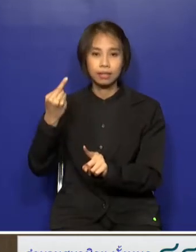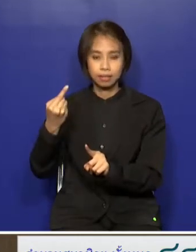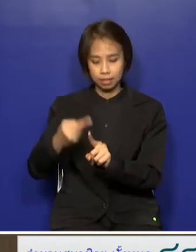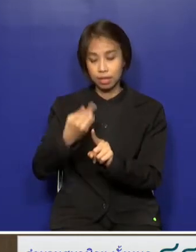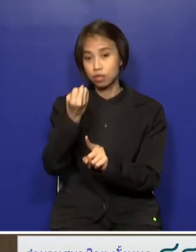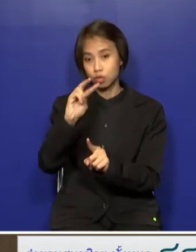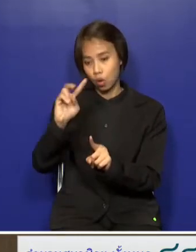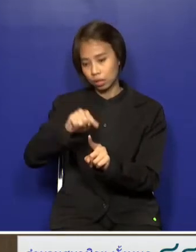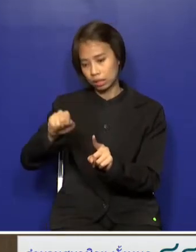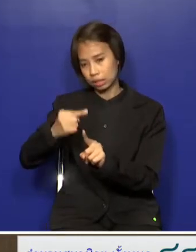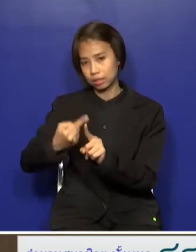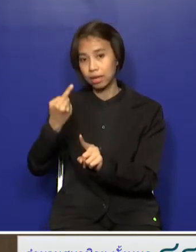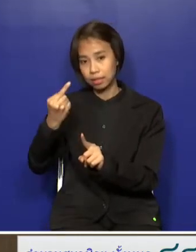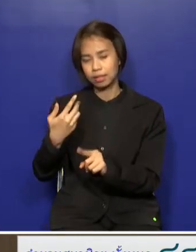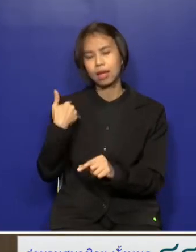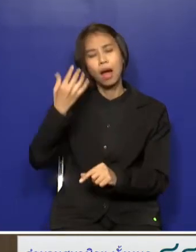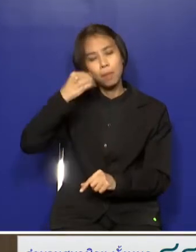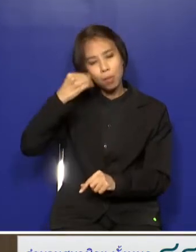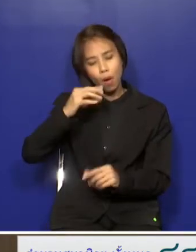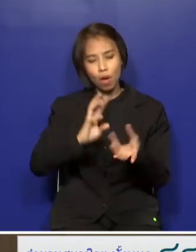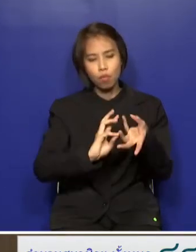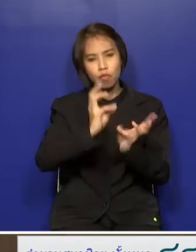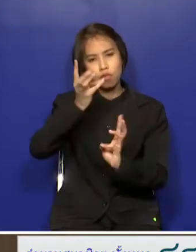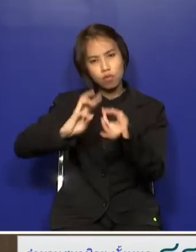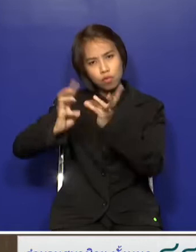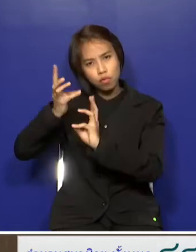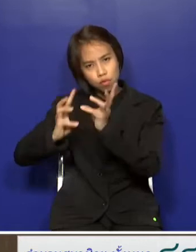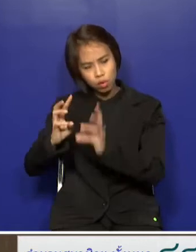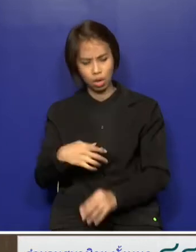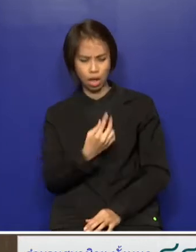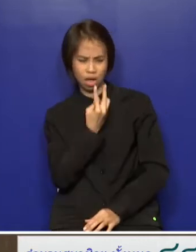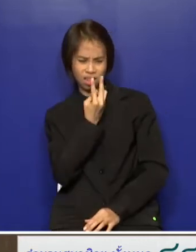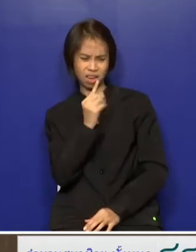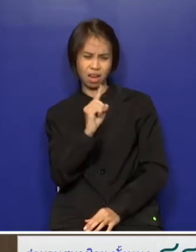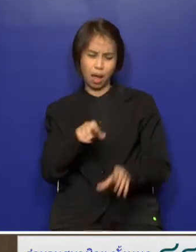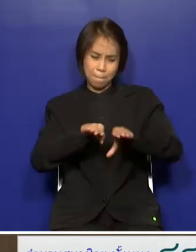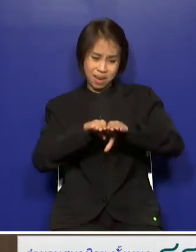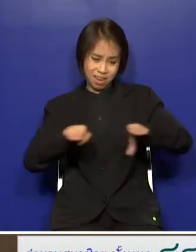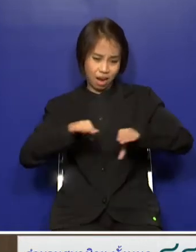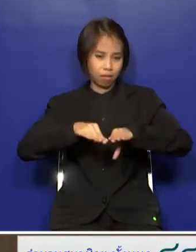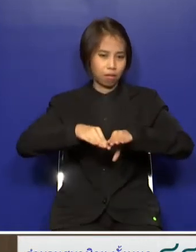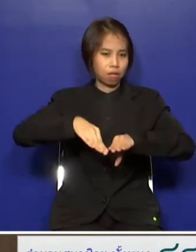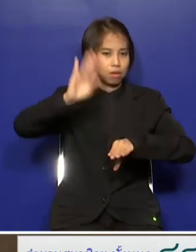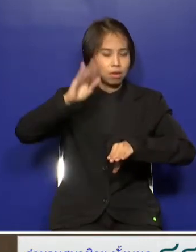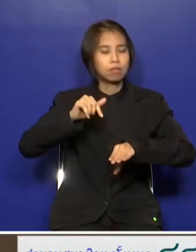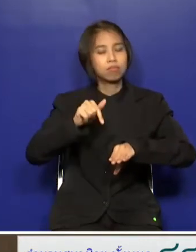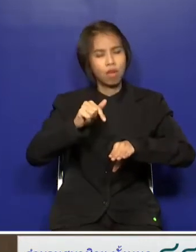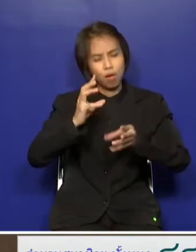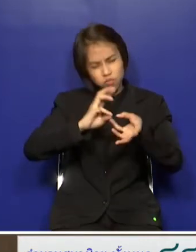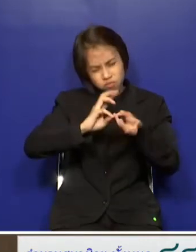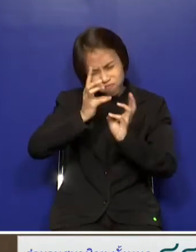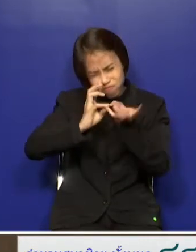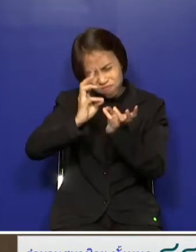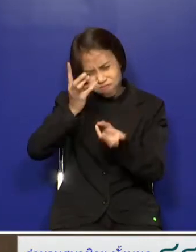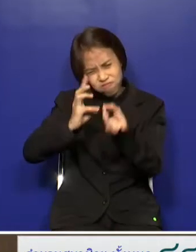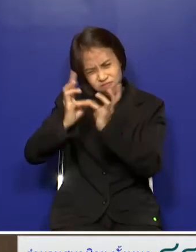2.5 ในกรุงเทพมหานครวันดีคืนดีท่านก็จะเห็นว่ามันเกินมาตรฐานนะคะเกิน50ไมโครกรัมต่อลูกบาศก์เมตรนะคะแล้วก็